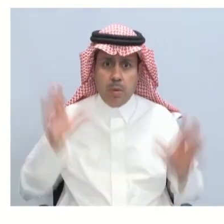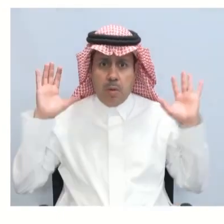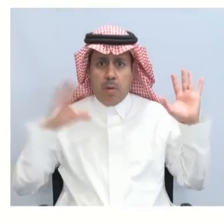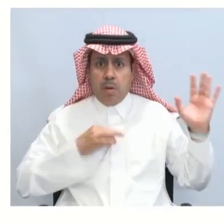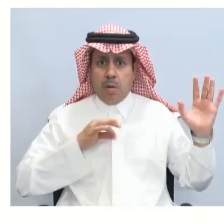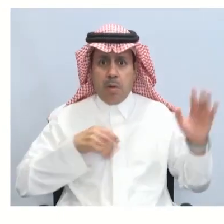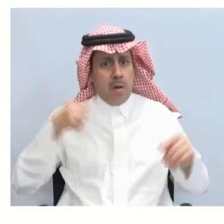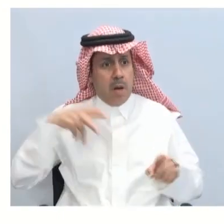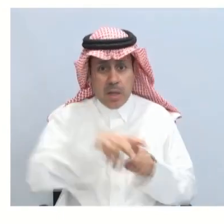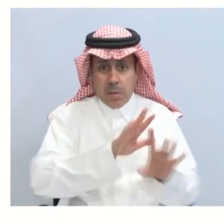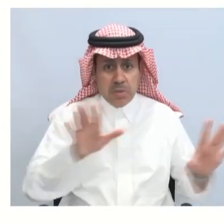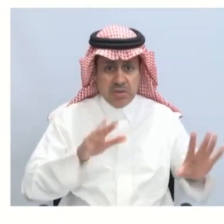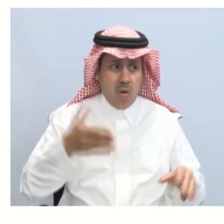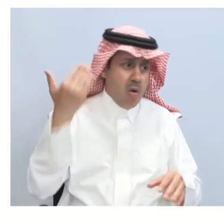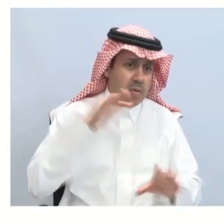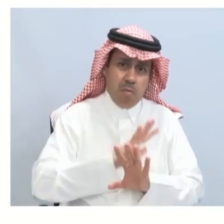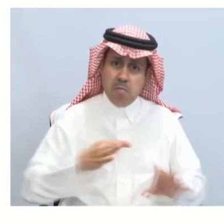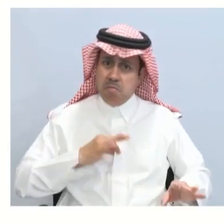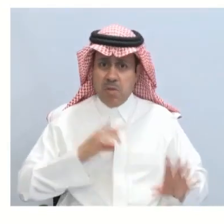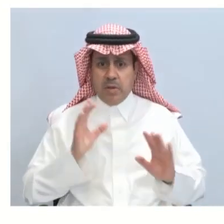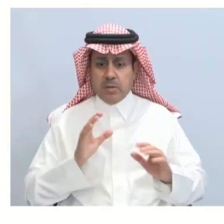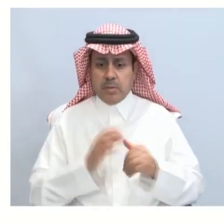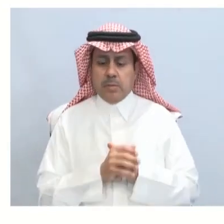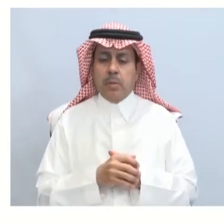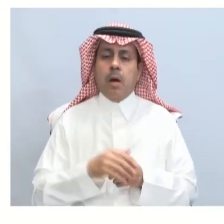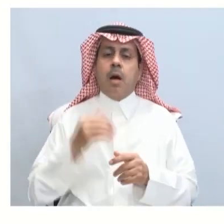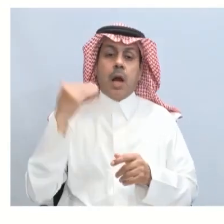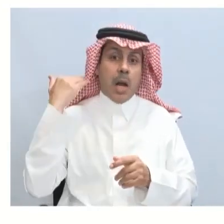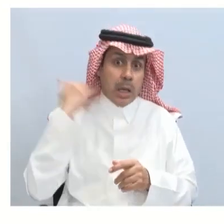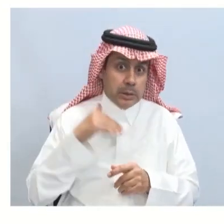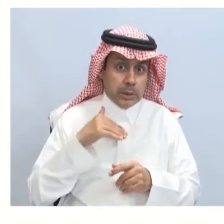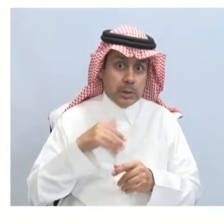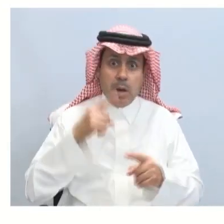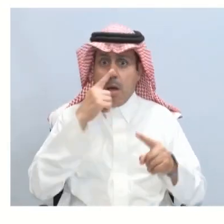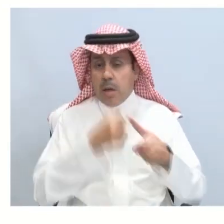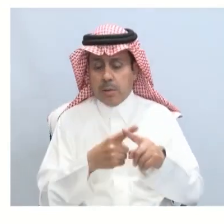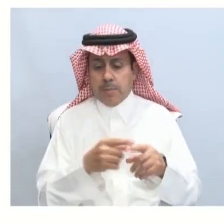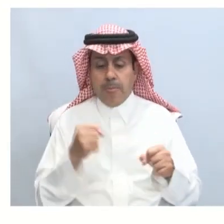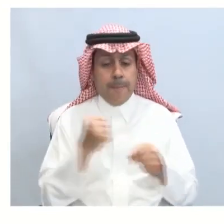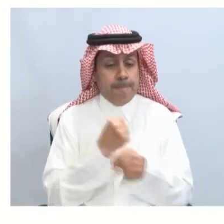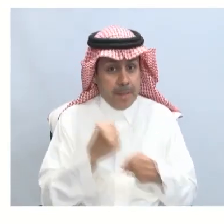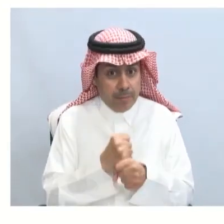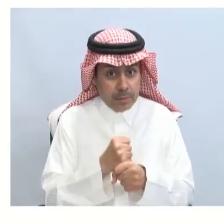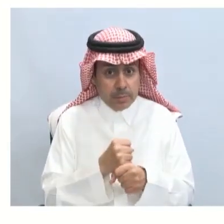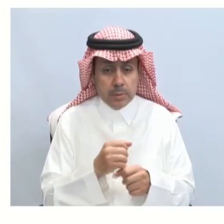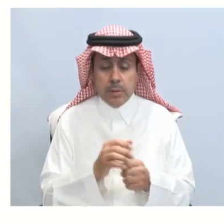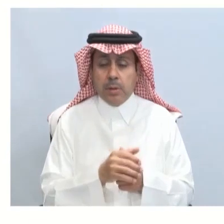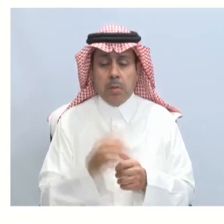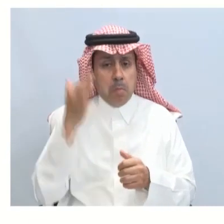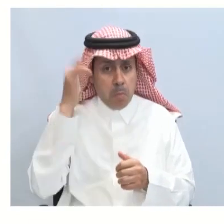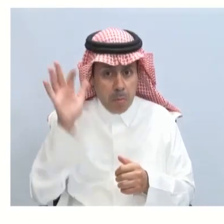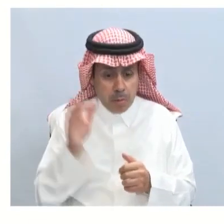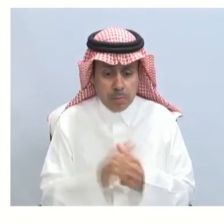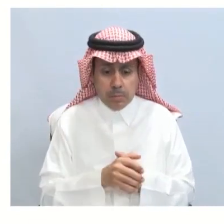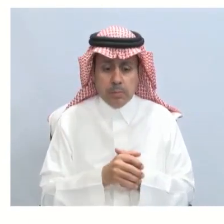القاتل الاعتداء ناتي الى الخطا هنا ان يفعل الشخص فعلا مباحا